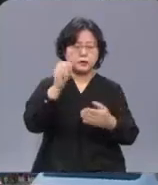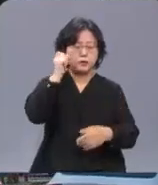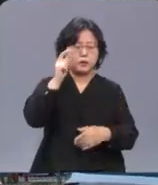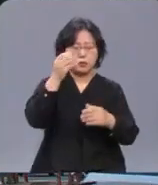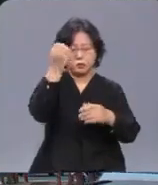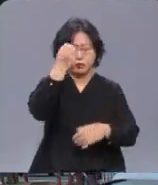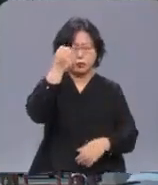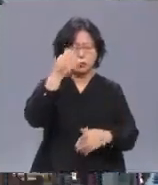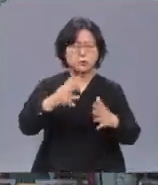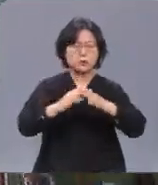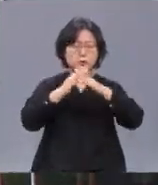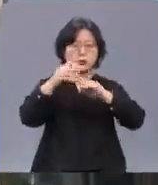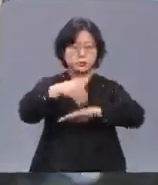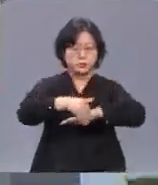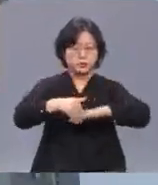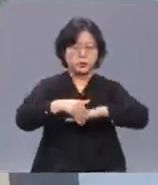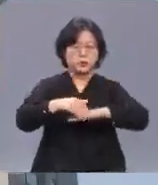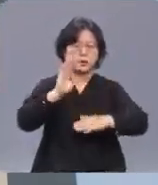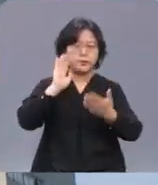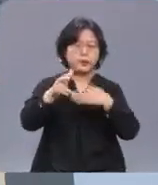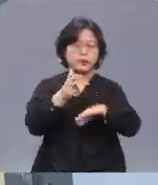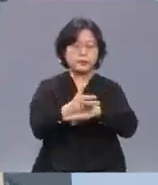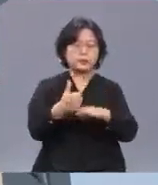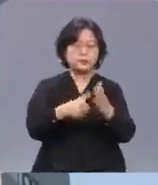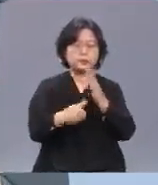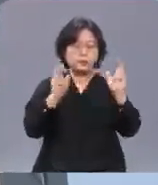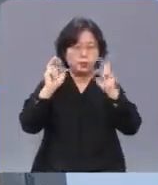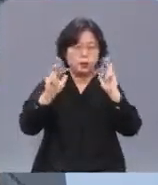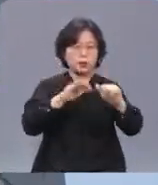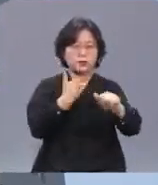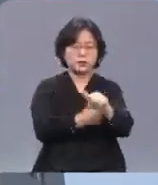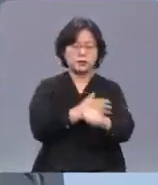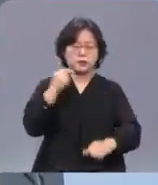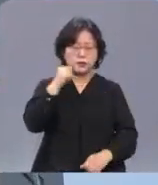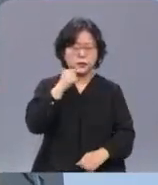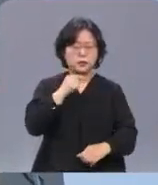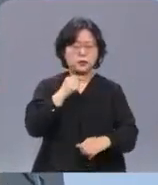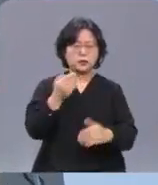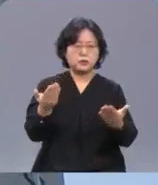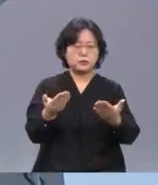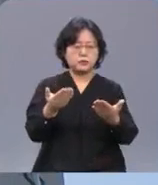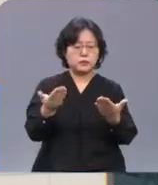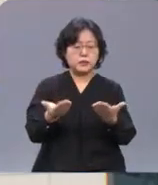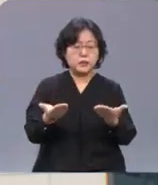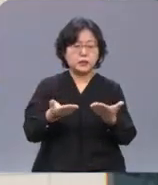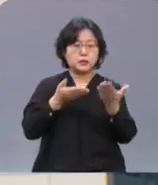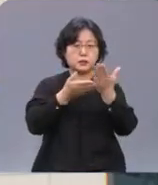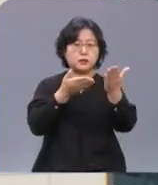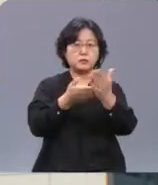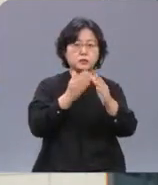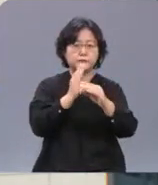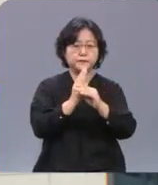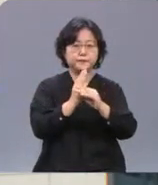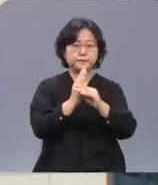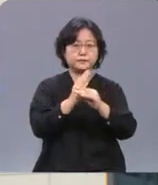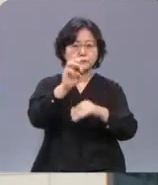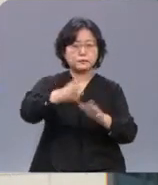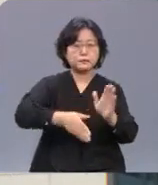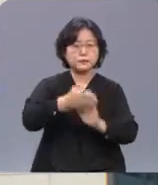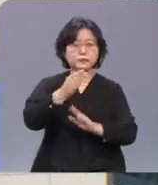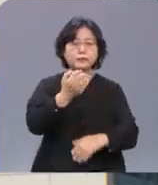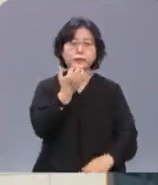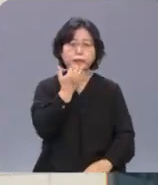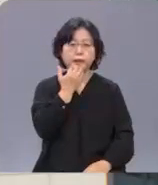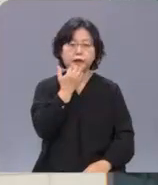광주 설립기획, 미래차 부품기업 역량 강화 등 주요 현안 사업을 건의했다고 밝혔습니다. 광주시는